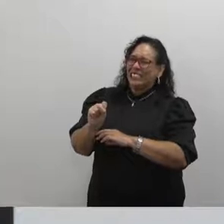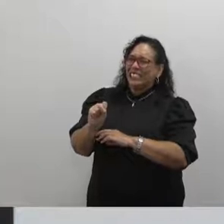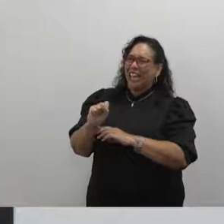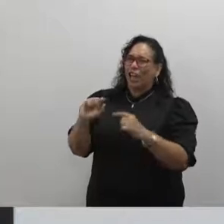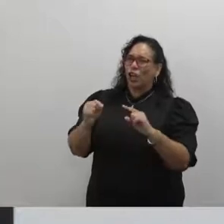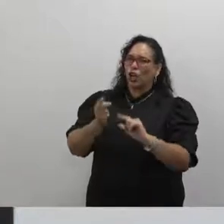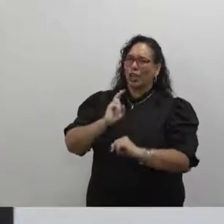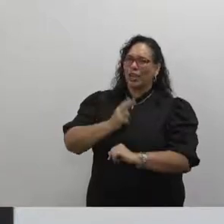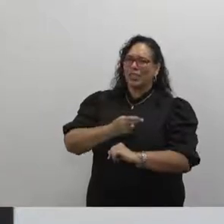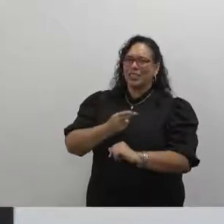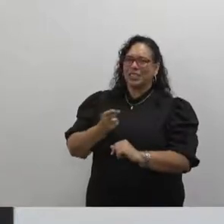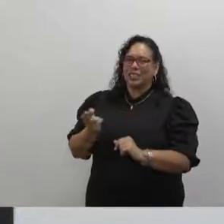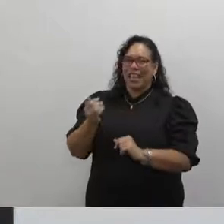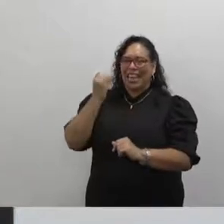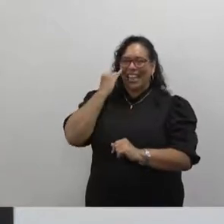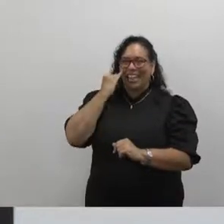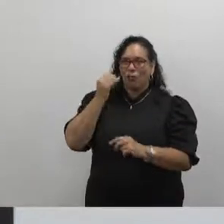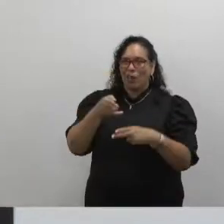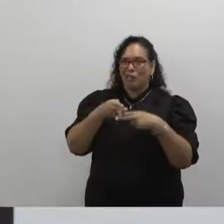chấm nuôn sợ thêm về tạch bê